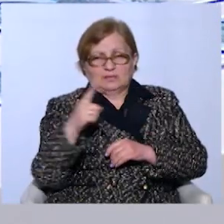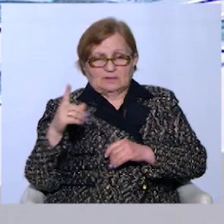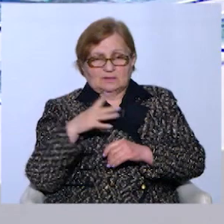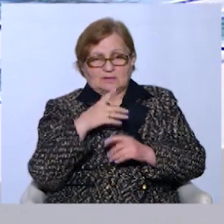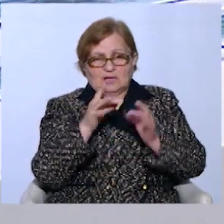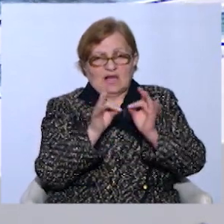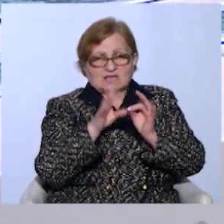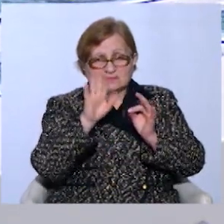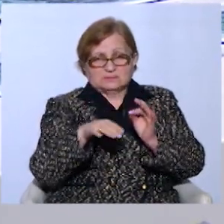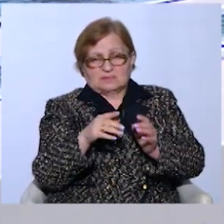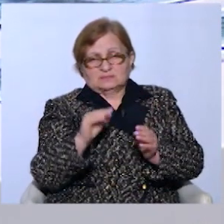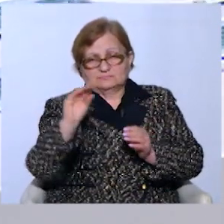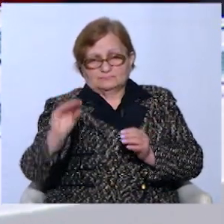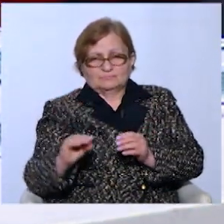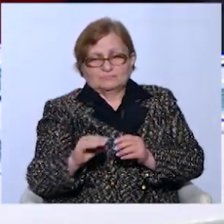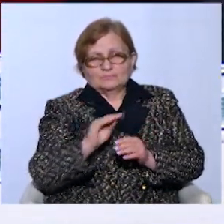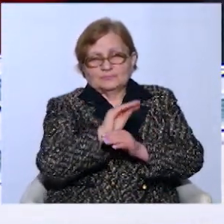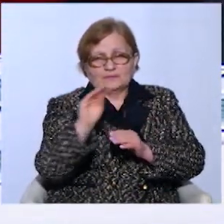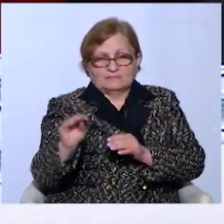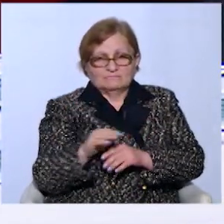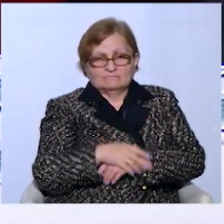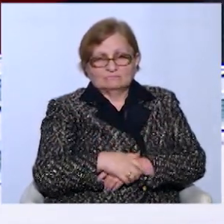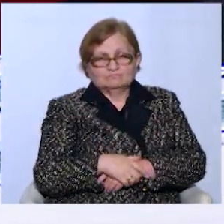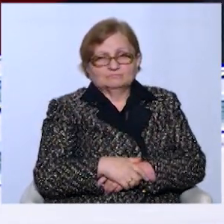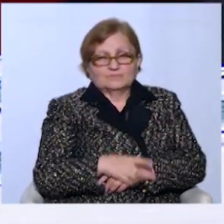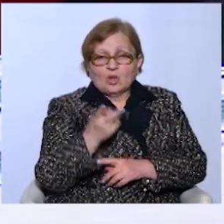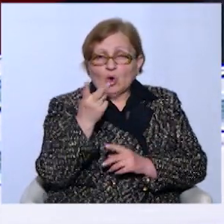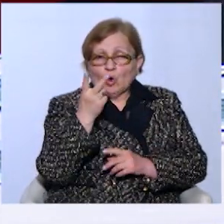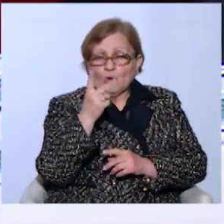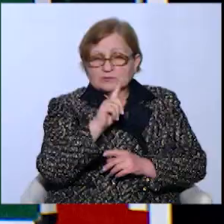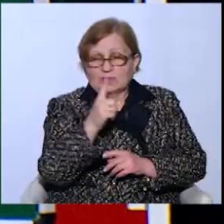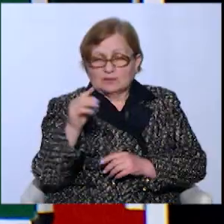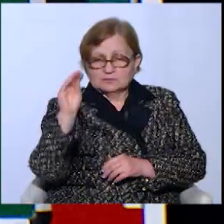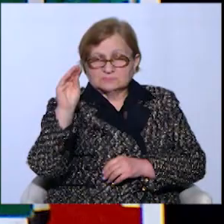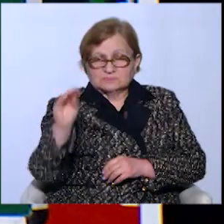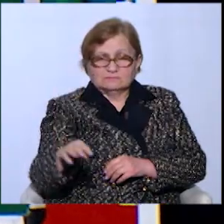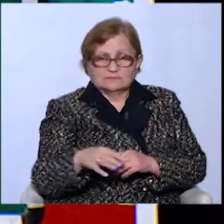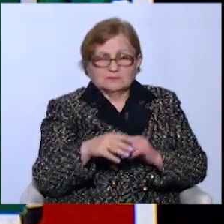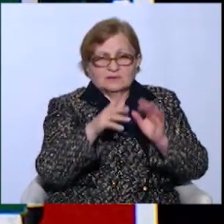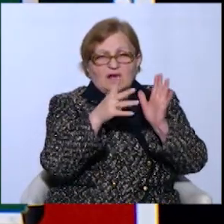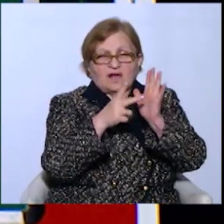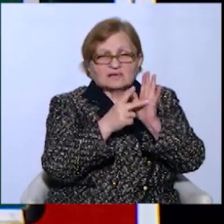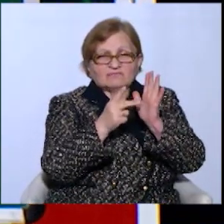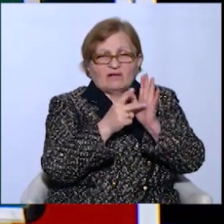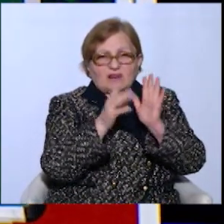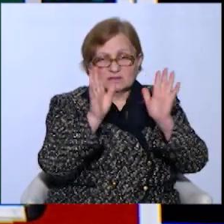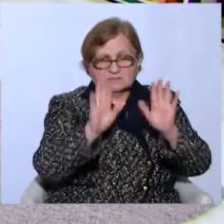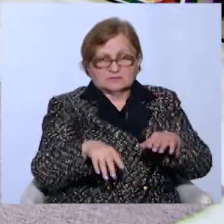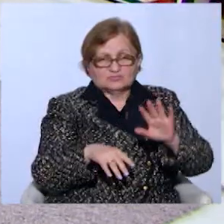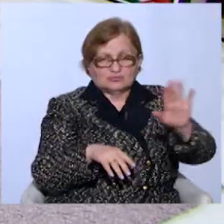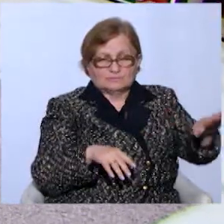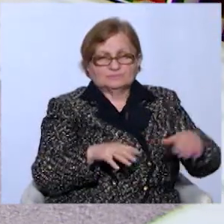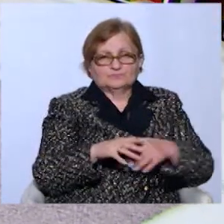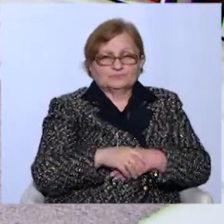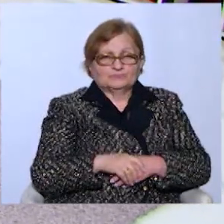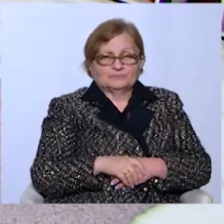ცალ 1 ლარიანს. აქედან მე შემიძლია 2 ცალი გამოვაკლო და 8 ლარი გადავიხადო.